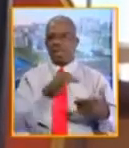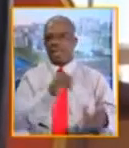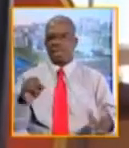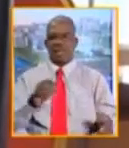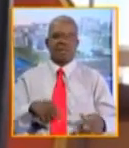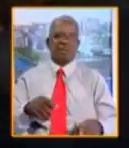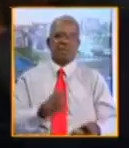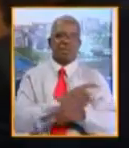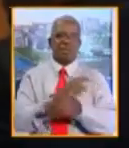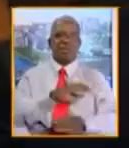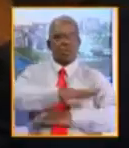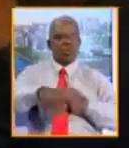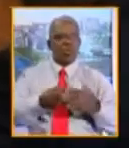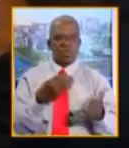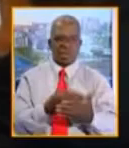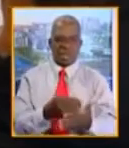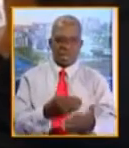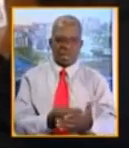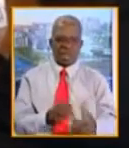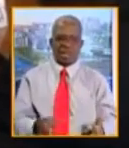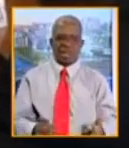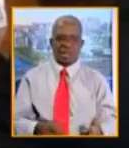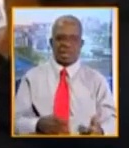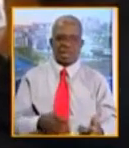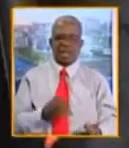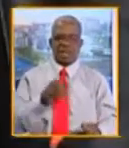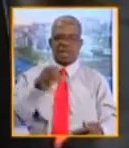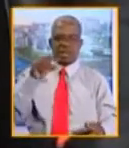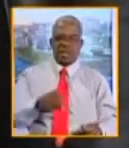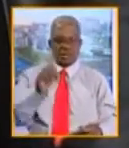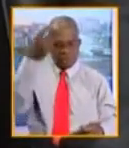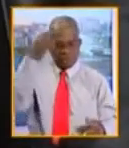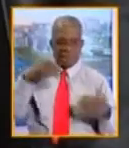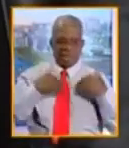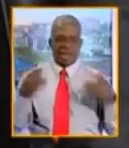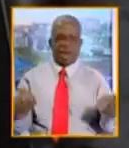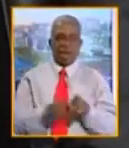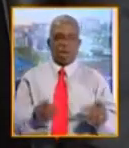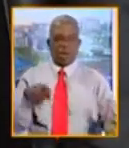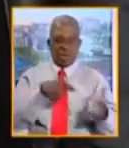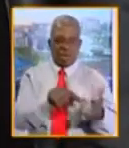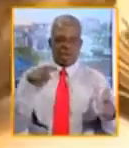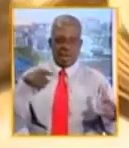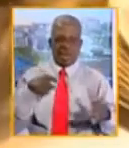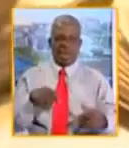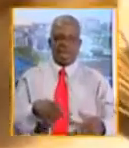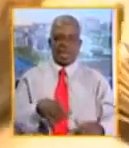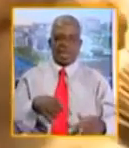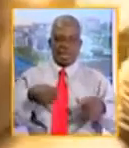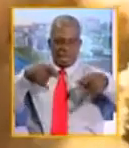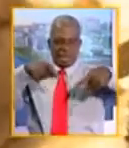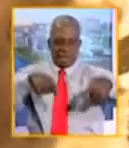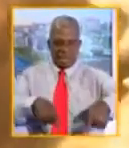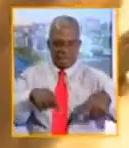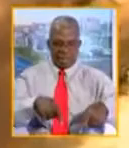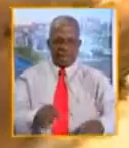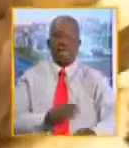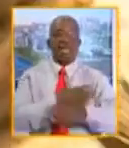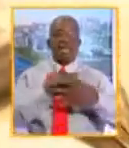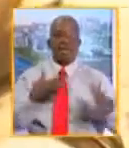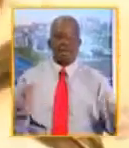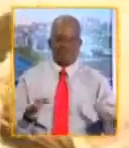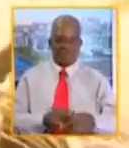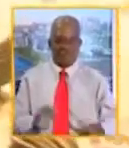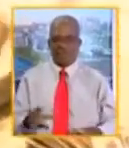les paiements effectués par l'État en vue du règlement de la dette intérieure s'élèvent à 734,88 milliards de francs